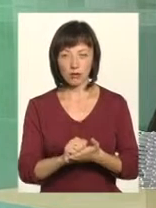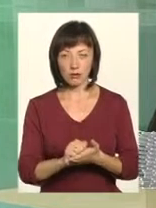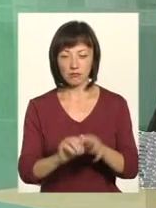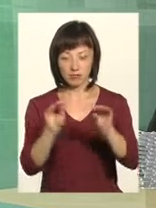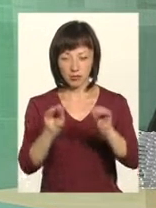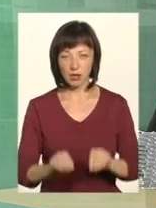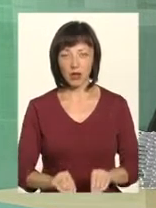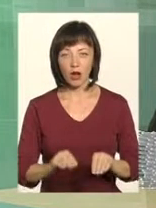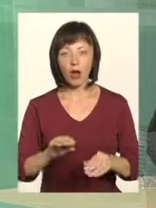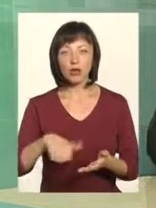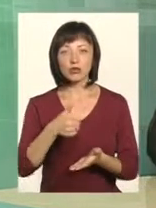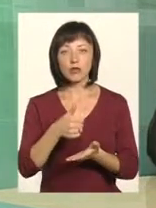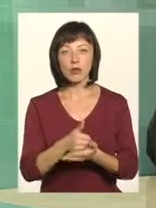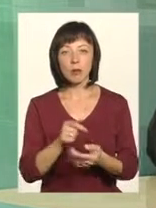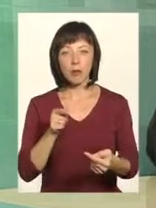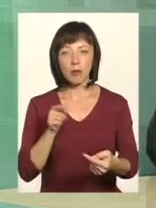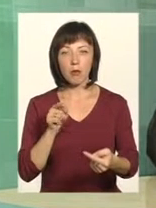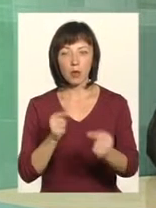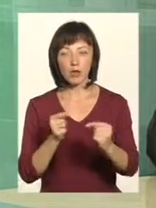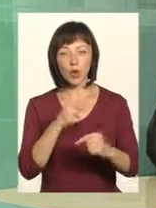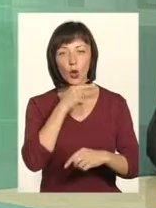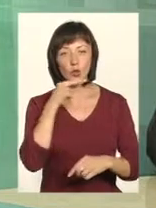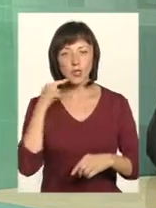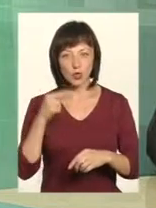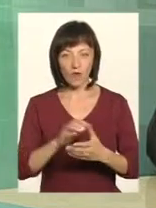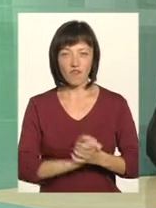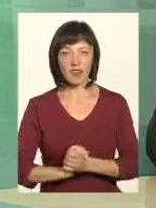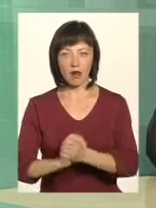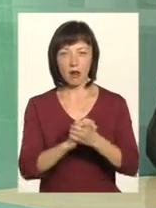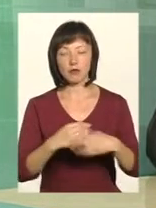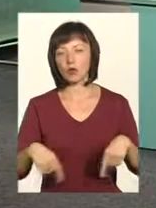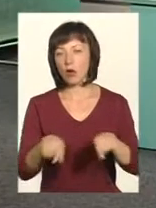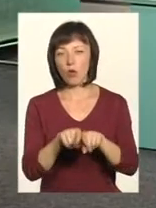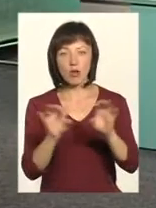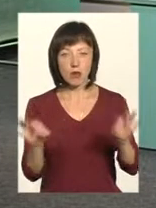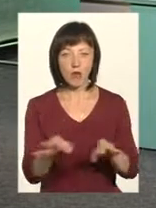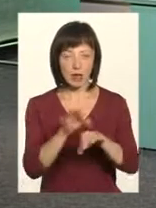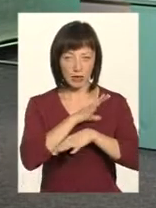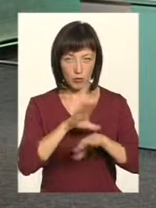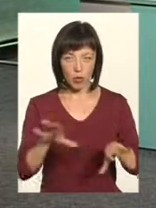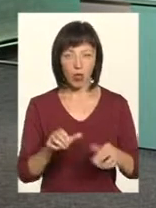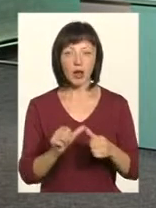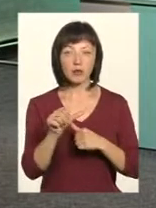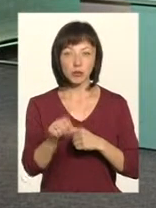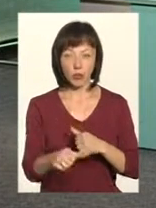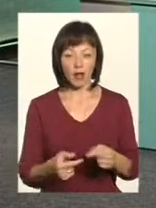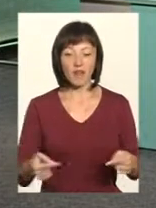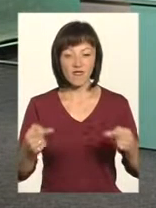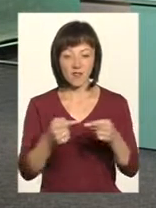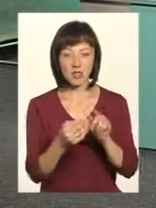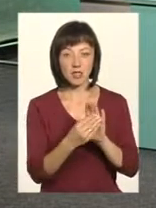визначає основним воєнним противником України – Російську Федерацію. Ніколи такого не було. Крім того, визначено,